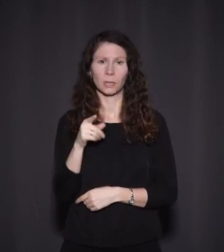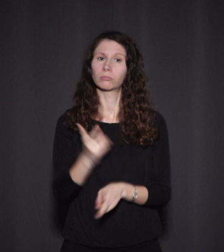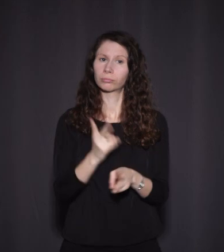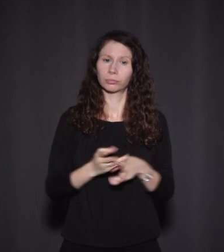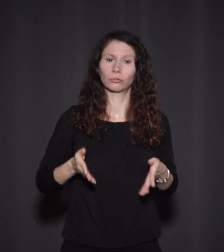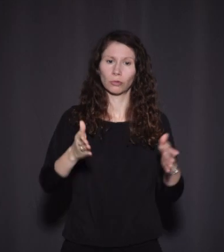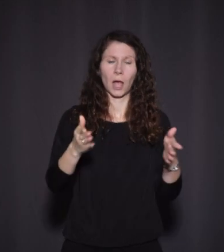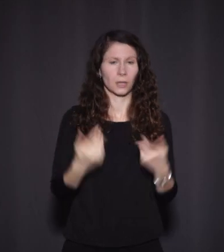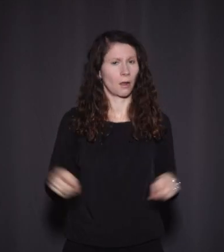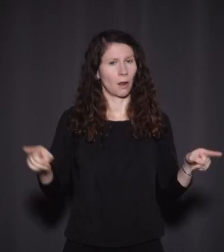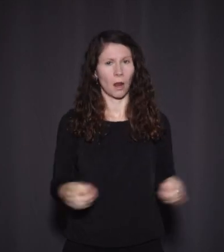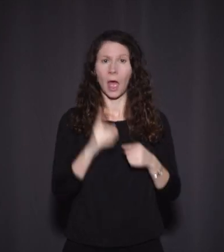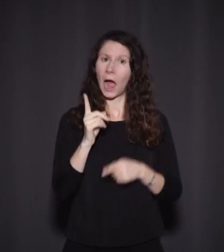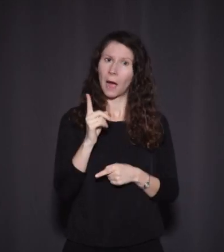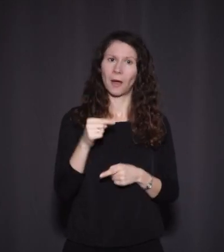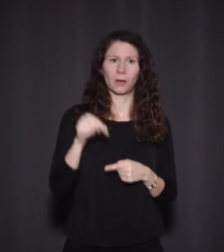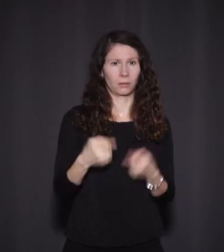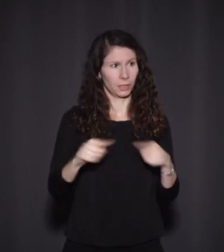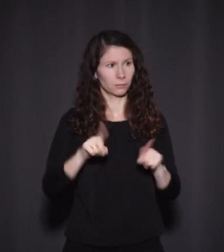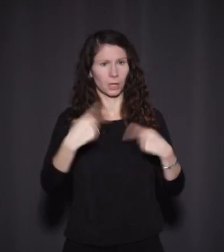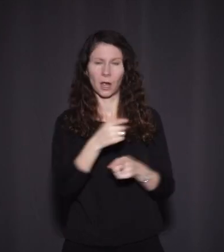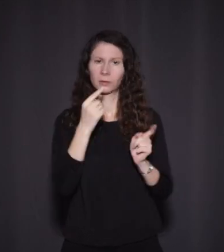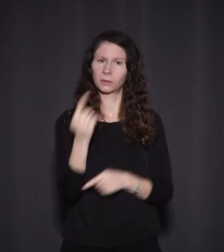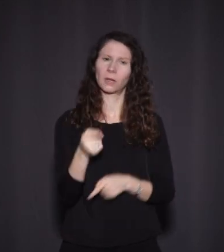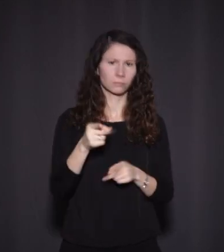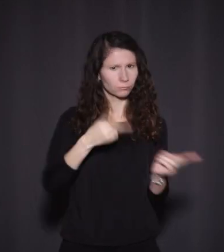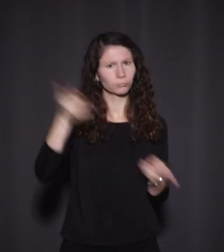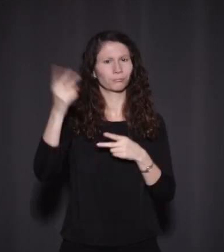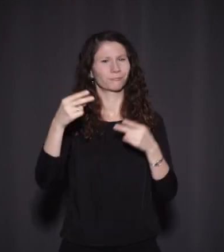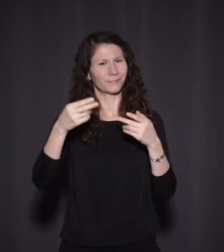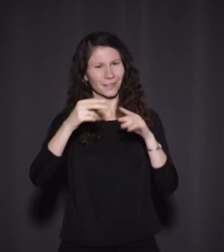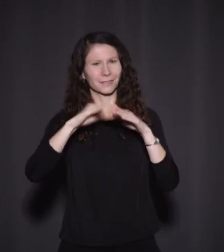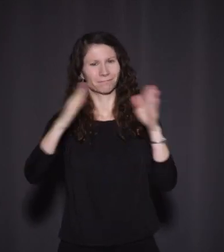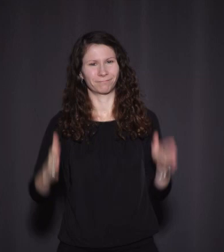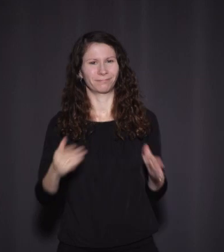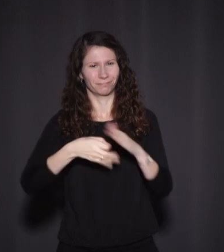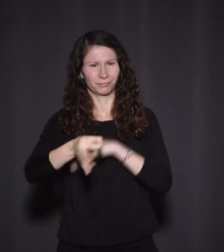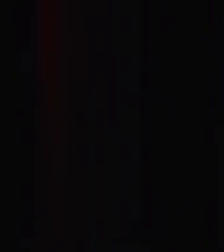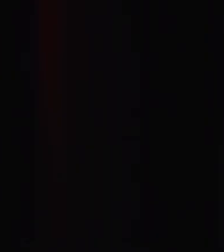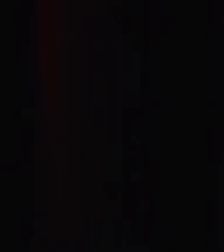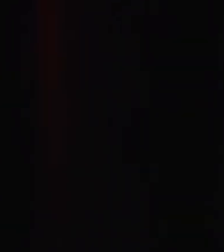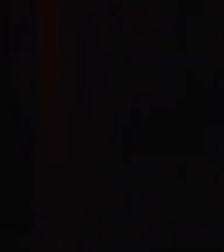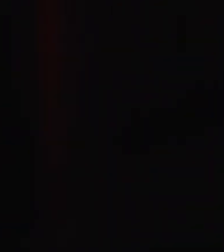nach diesem Song werden auch Sie sagen, dieser Mann gehört in die Clubs und in die Hallen. Adam Wendler mit Driver.